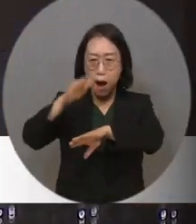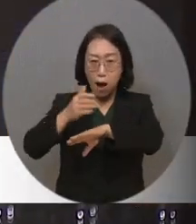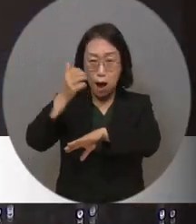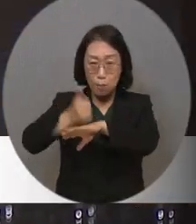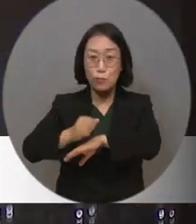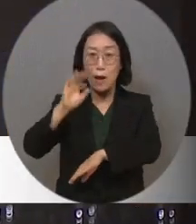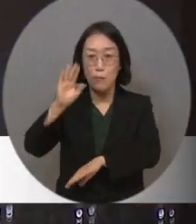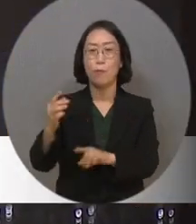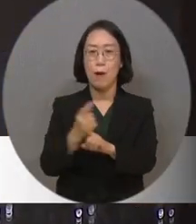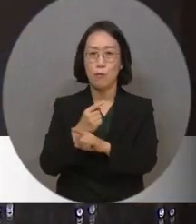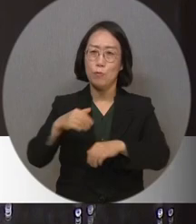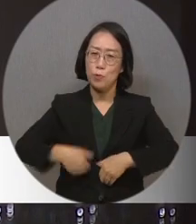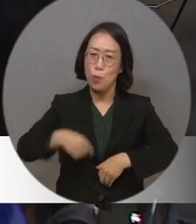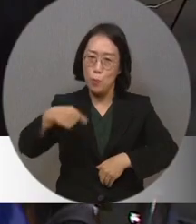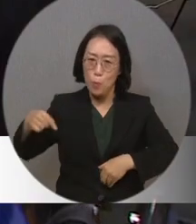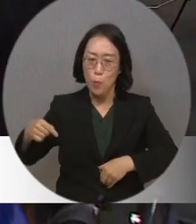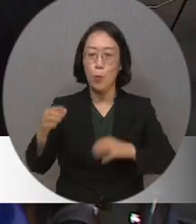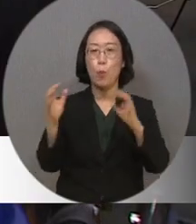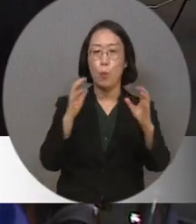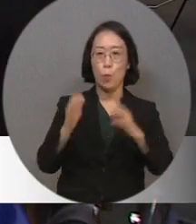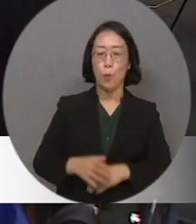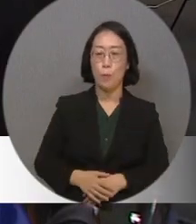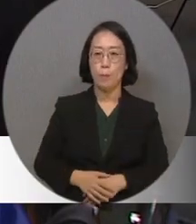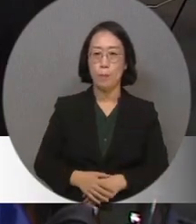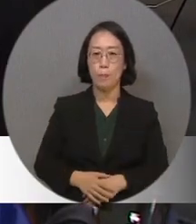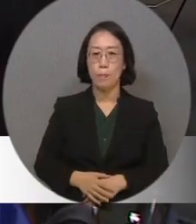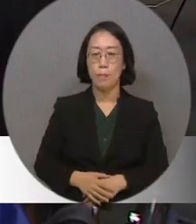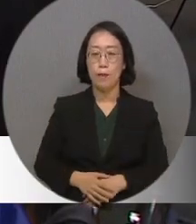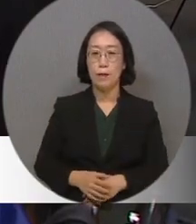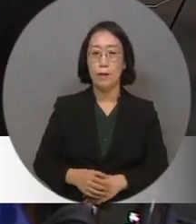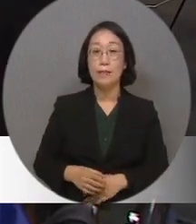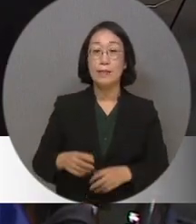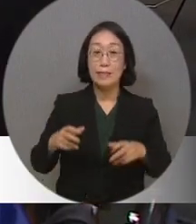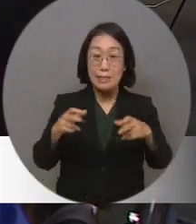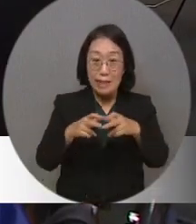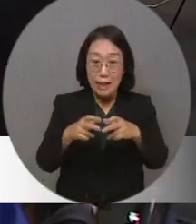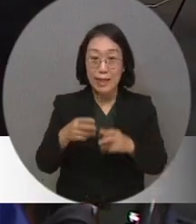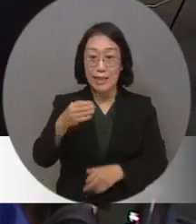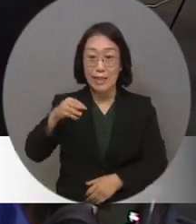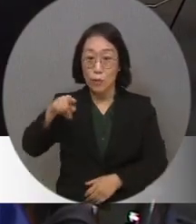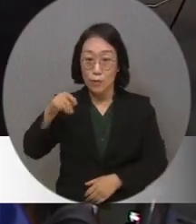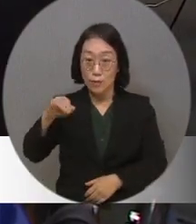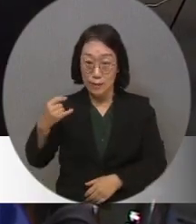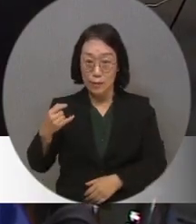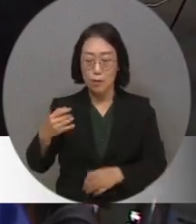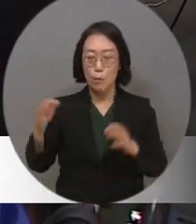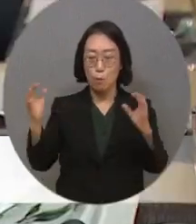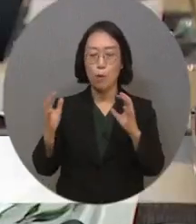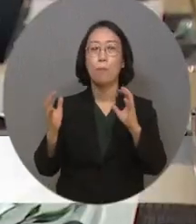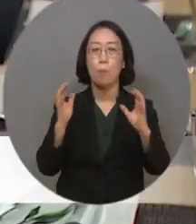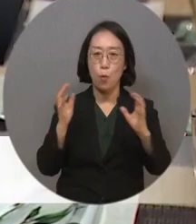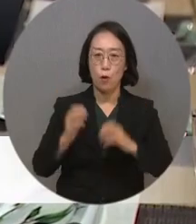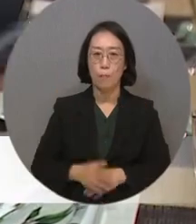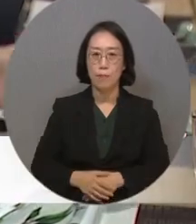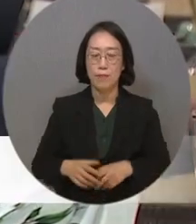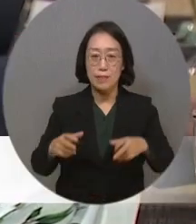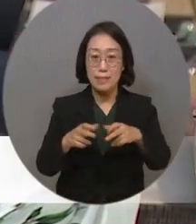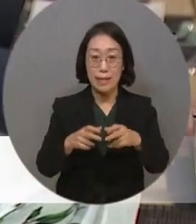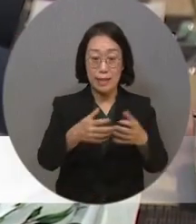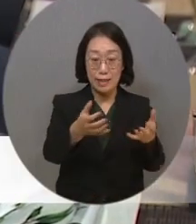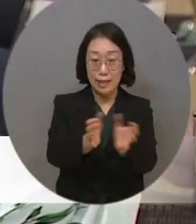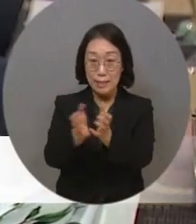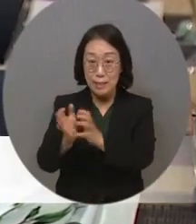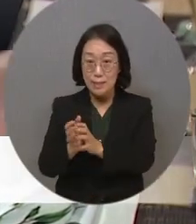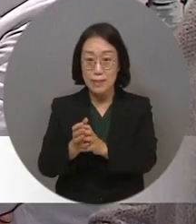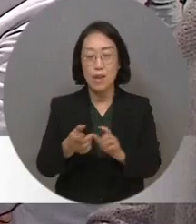마련됐습니다. 지난 11일 열린 2023 제3차 장애인 리더스 포럼 현장입니다. 한국장애인단체